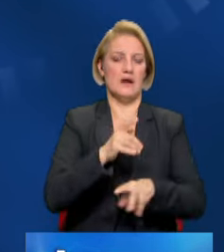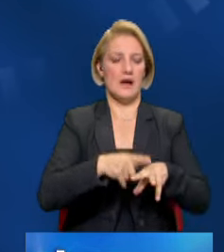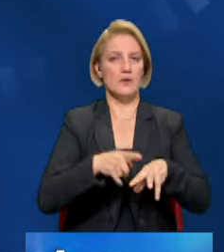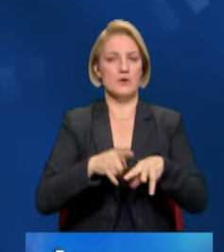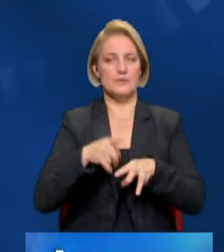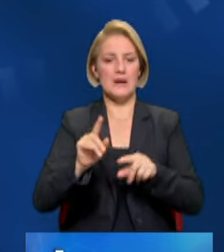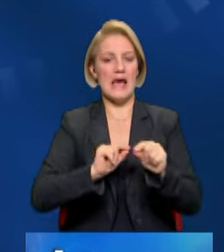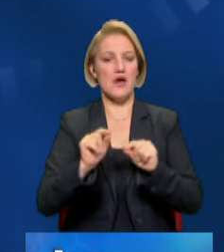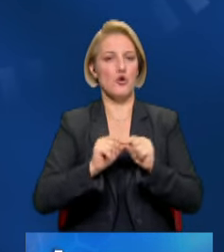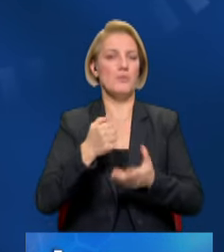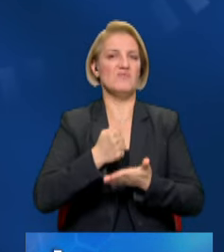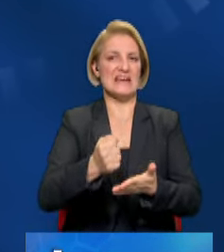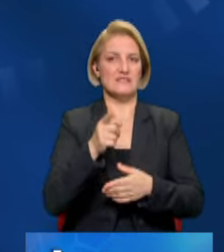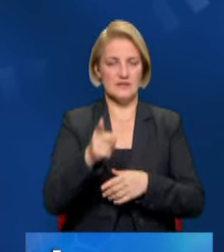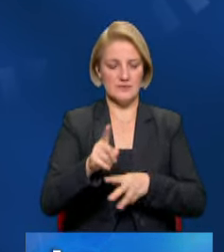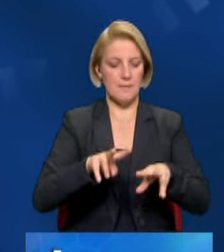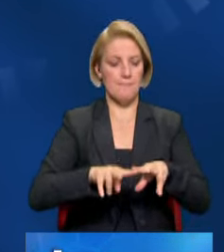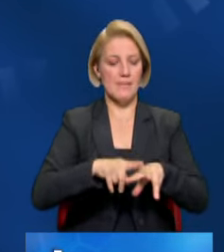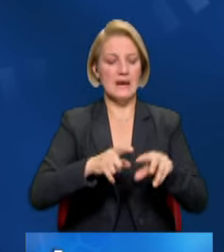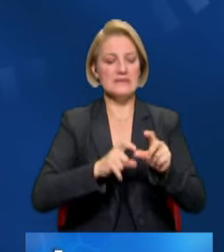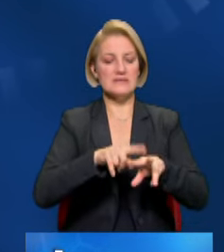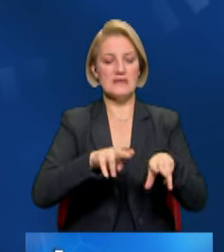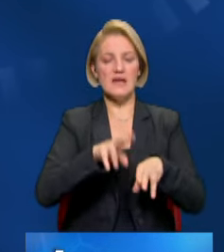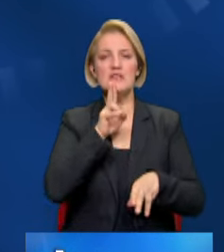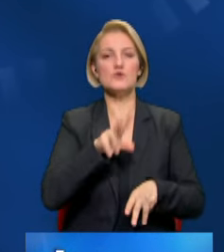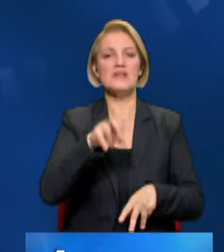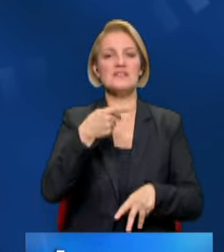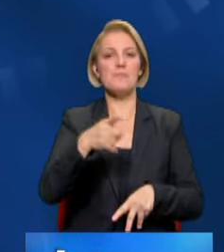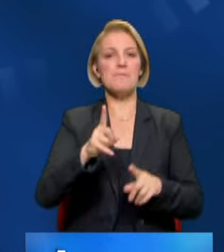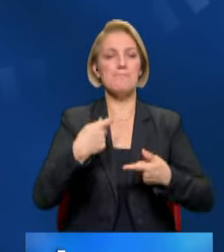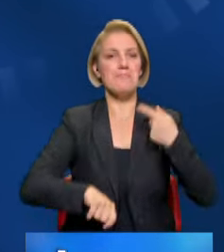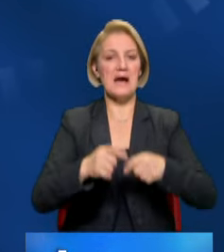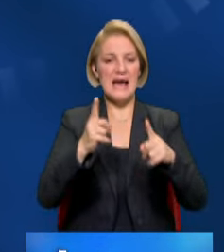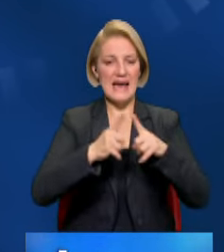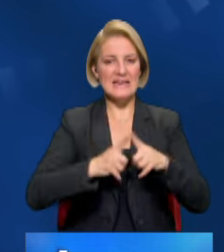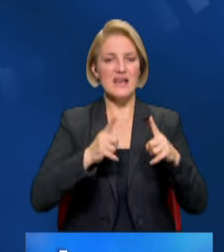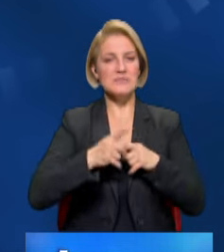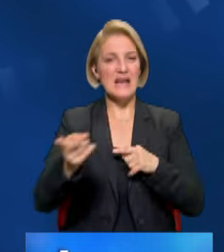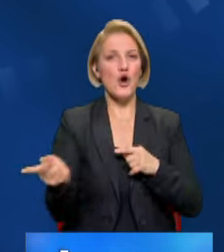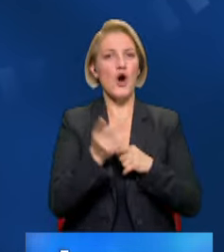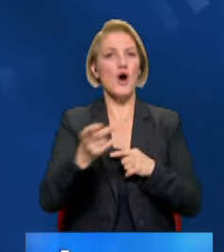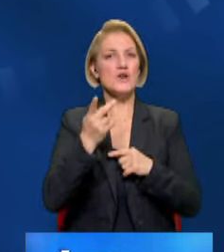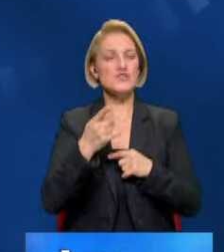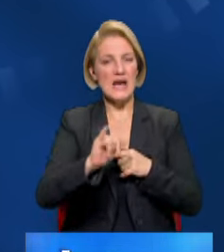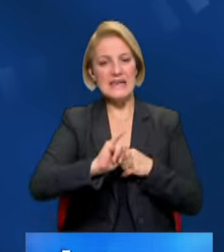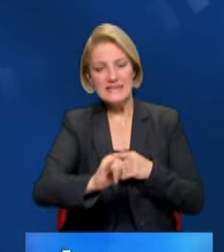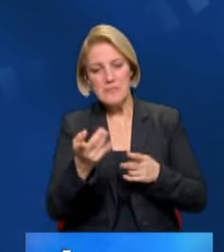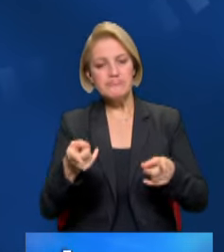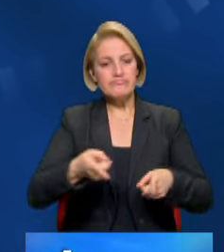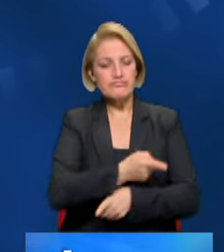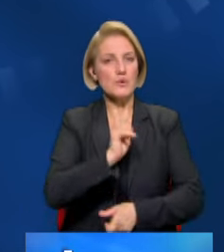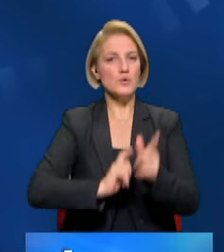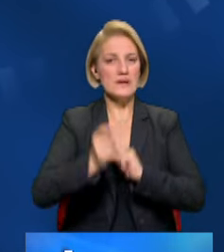Ajansı ekonomi finans. Masak 280 bin banka hesabının yasa dışı bahis tahsilatında kullanıldığını ve bu paranın